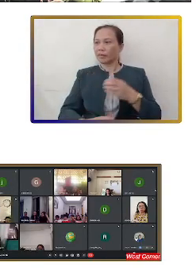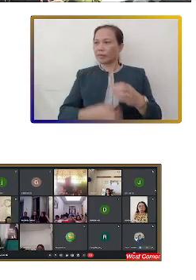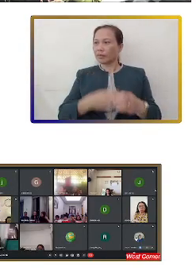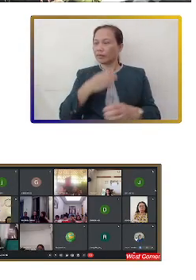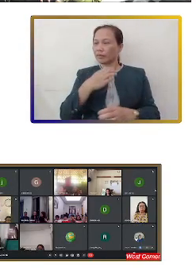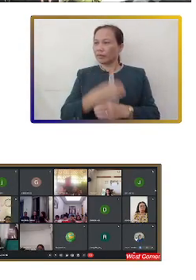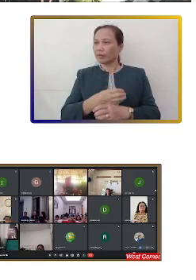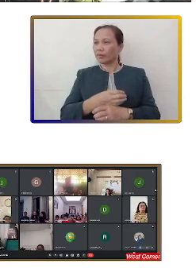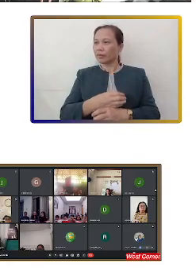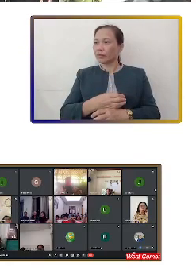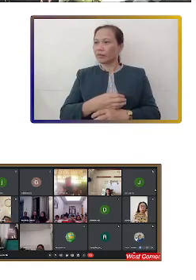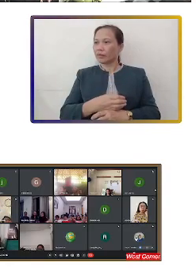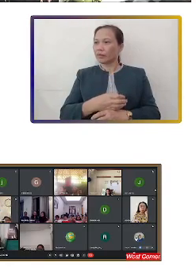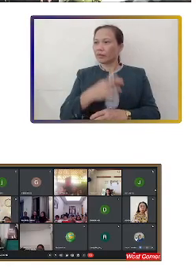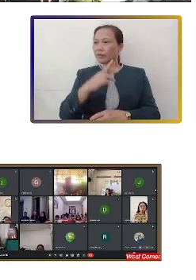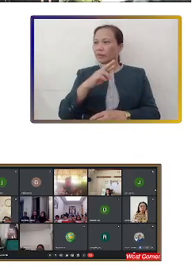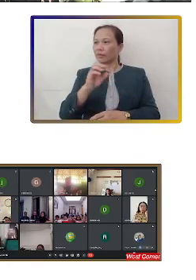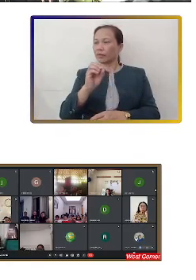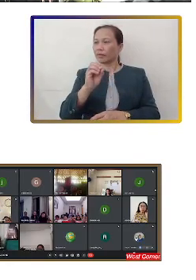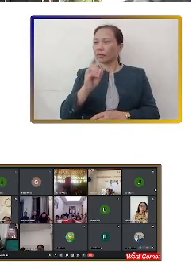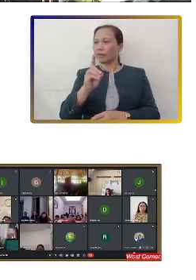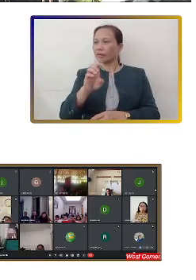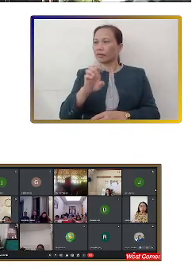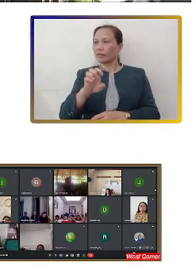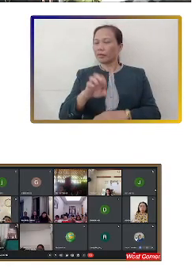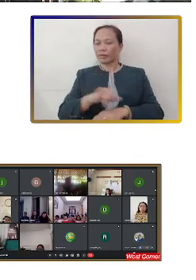nandiyan, may video ba tayo niyan?